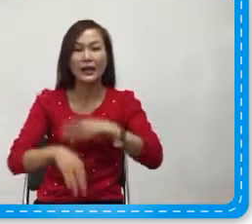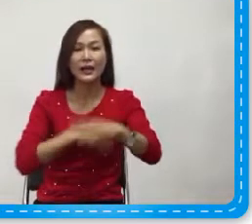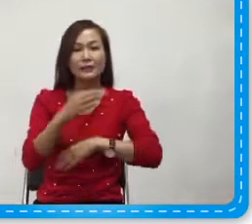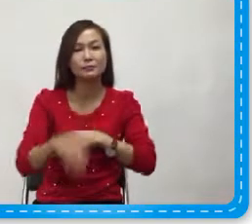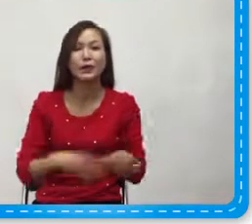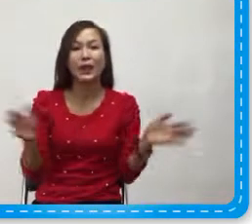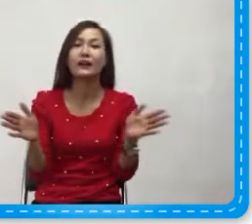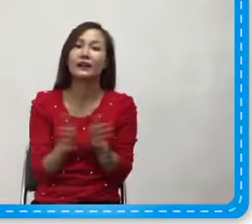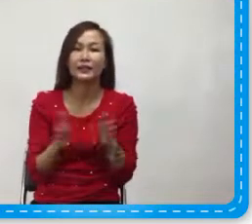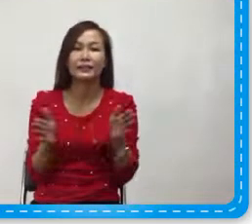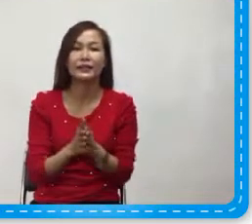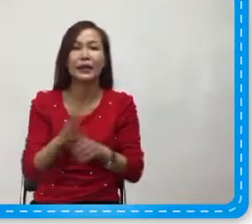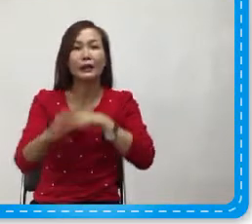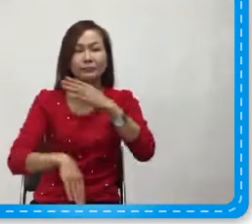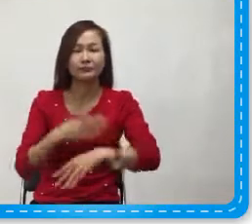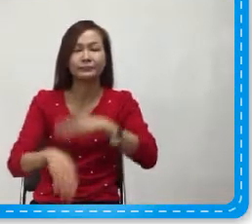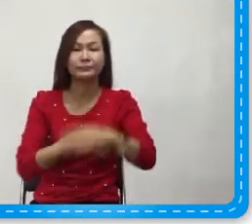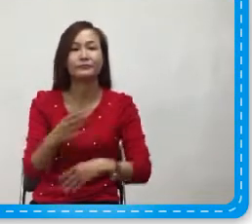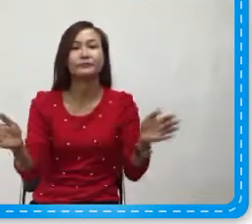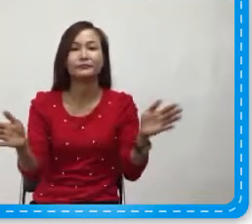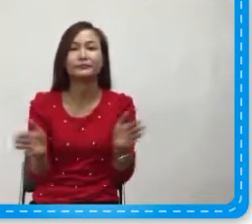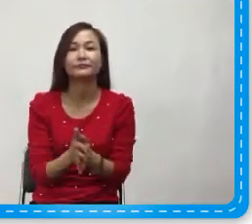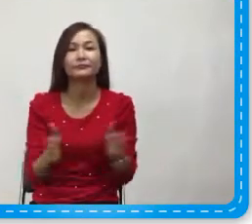알아맞히기 게임하자